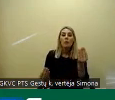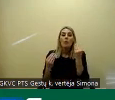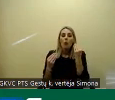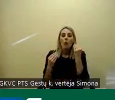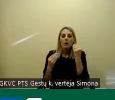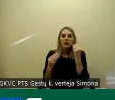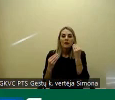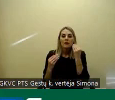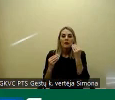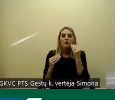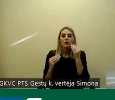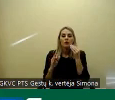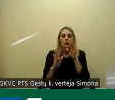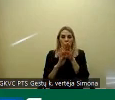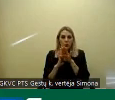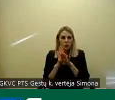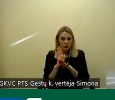turinio